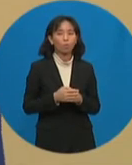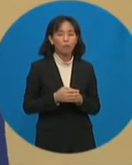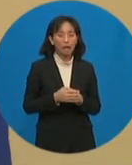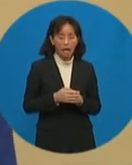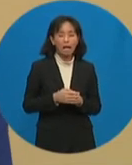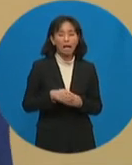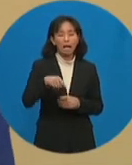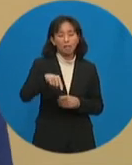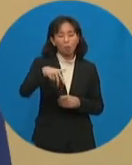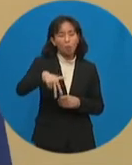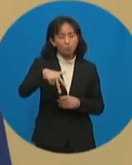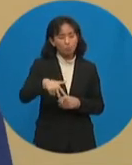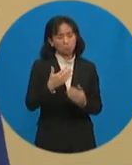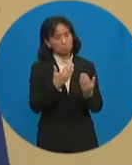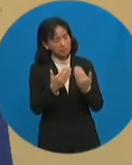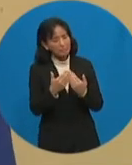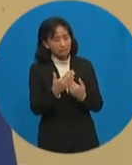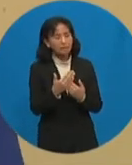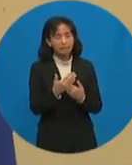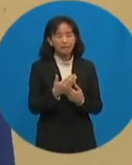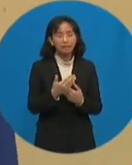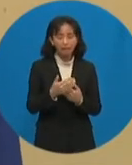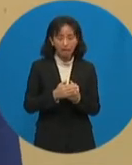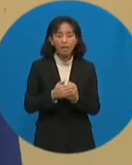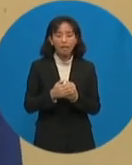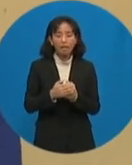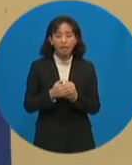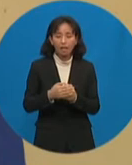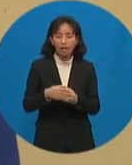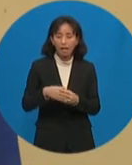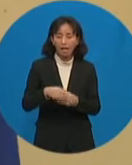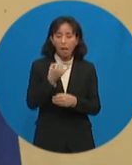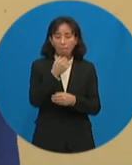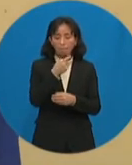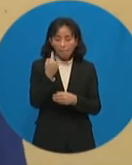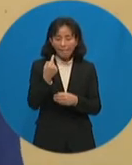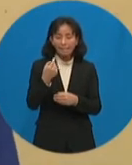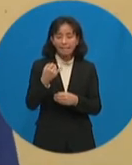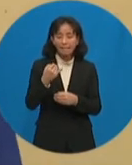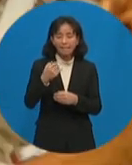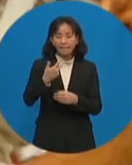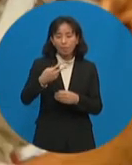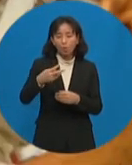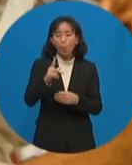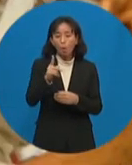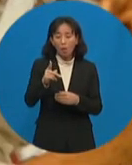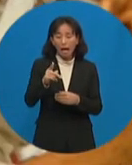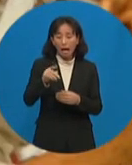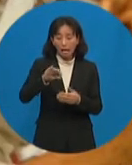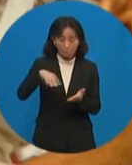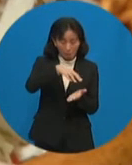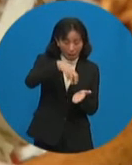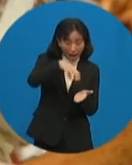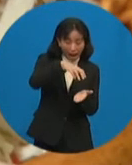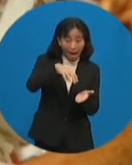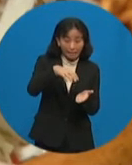ですか、ソースって。なんでそれを中和させるように、紅生姜いっぱい 入れて、 すごくたくさん紅生